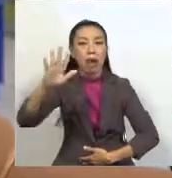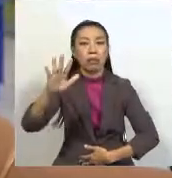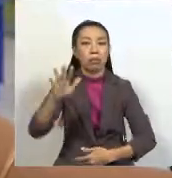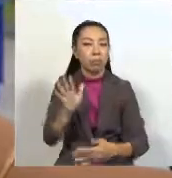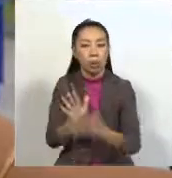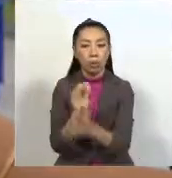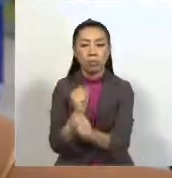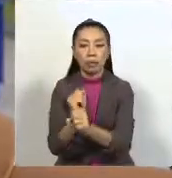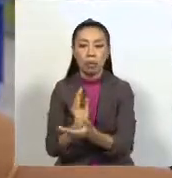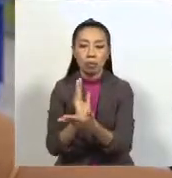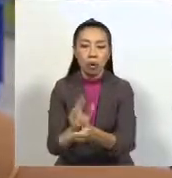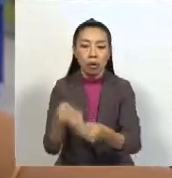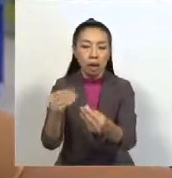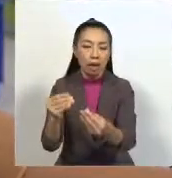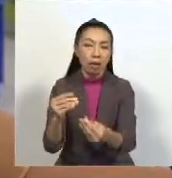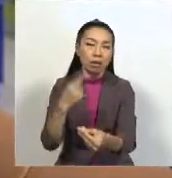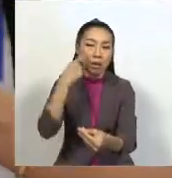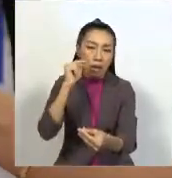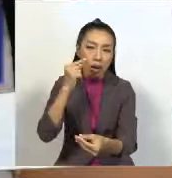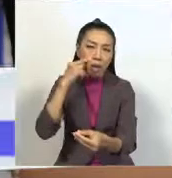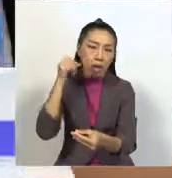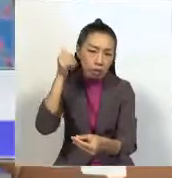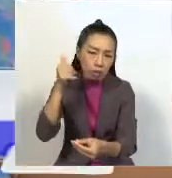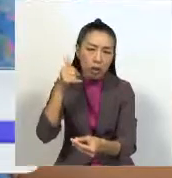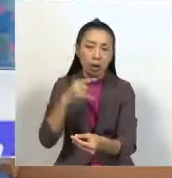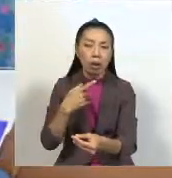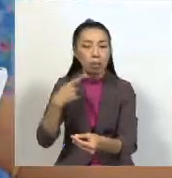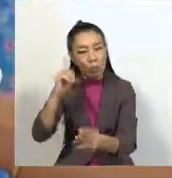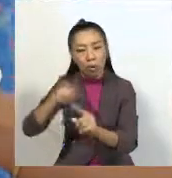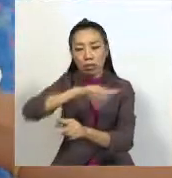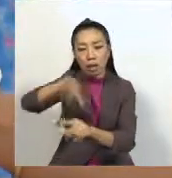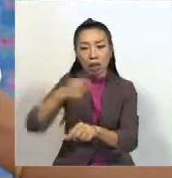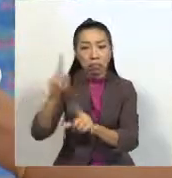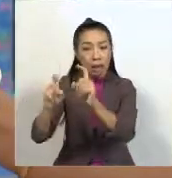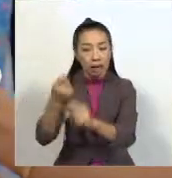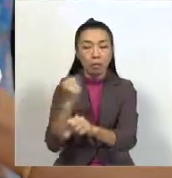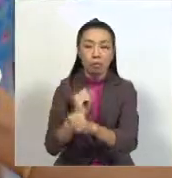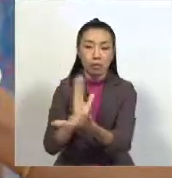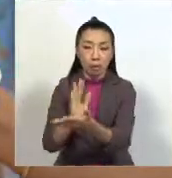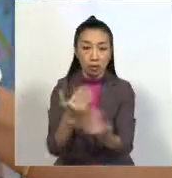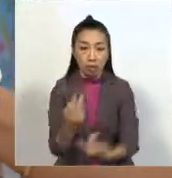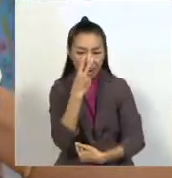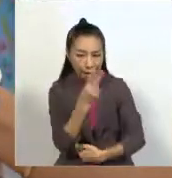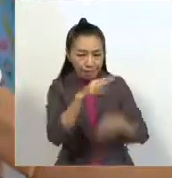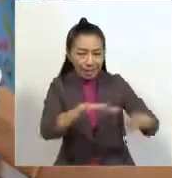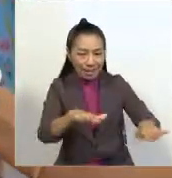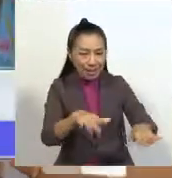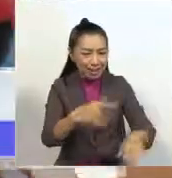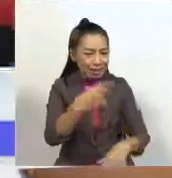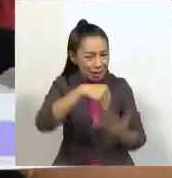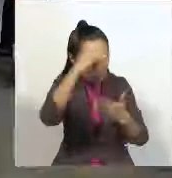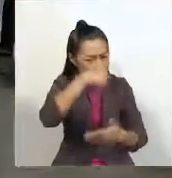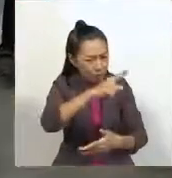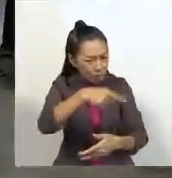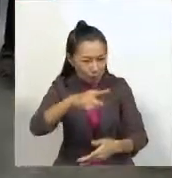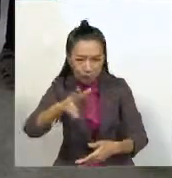ำบุญให้บรรพบุรุษที่ล่วงลับไปแล้วค่ะก็รู้สึกดีค่ะวันนี้ก็เห็นน้องๆประถมตัวเล็กๆมาท